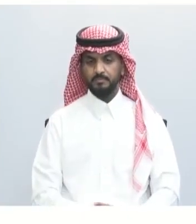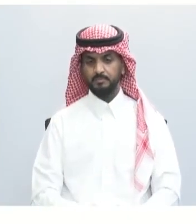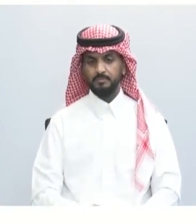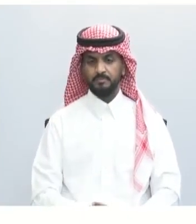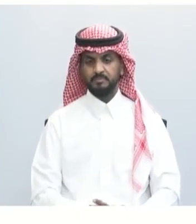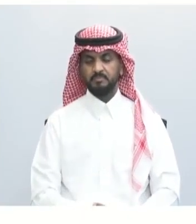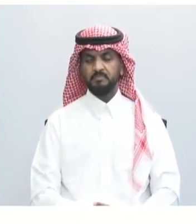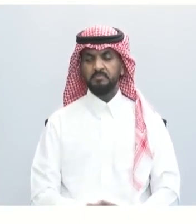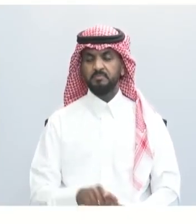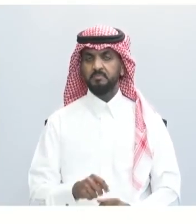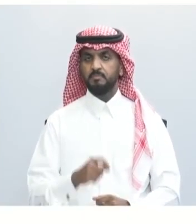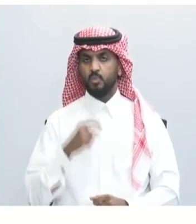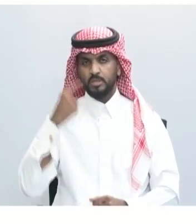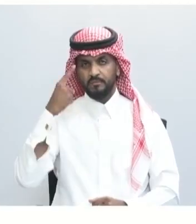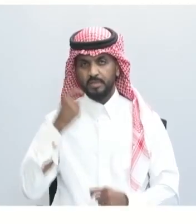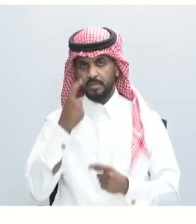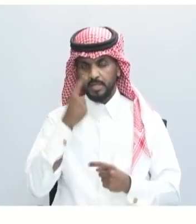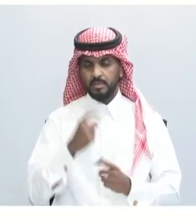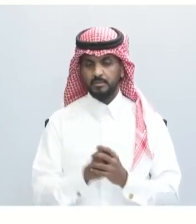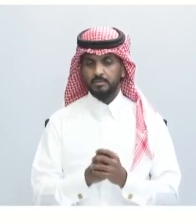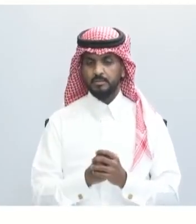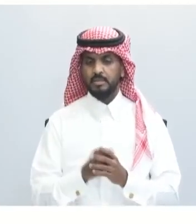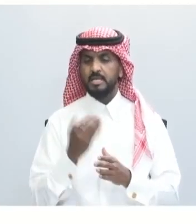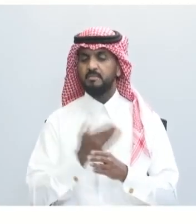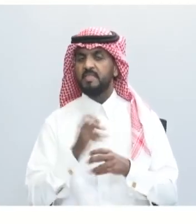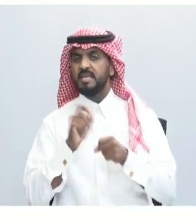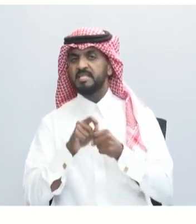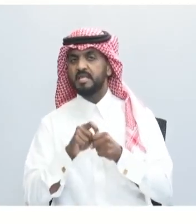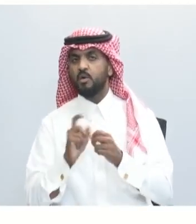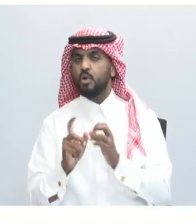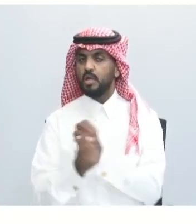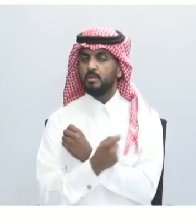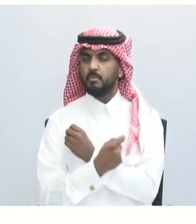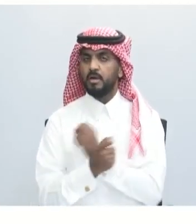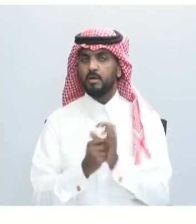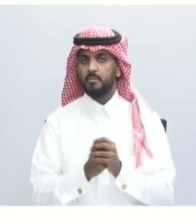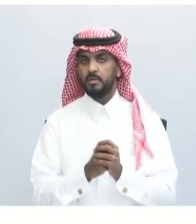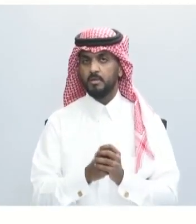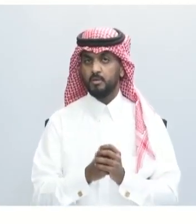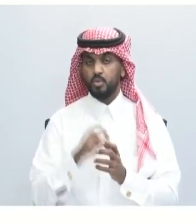التفكير الناقد لماذا ينصح الاطباء بالنوم ليلا